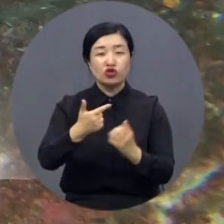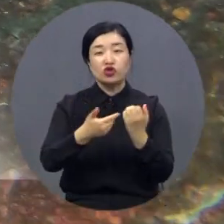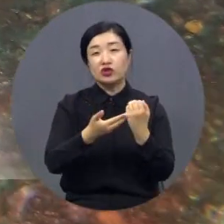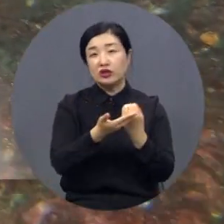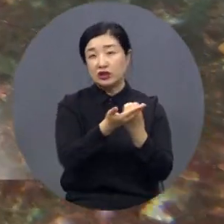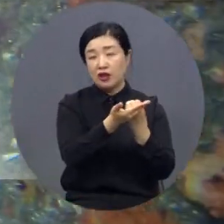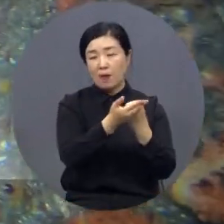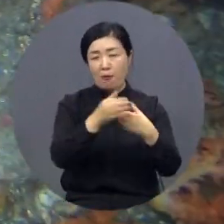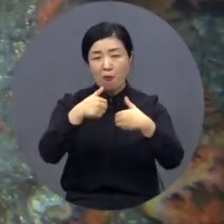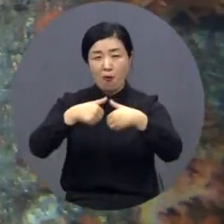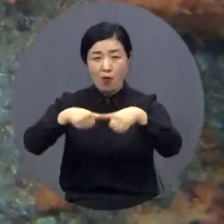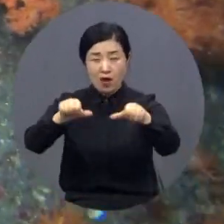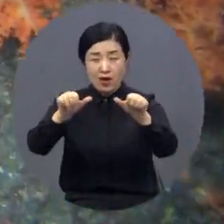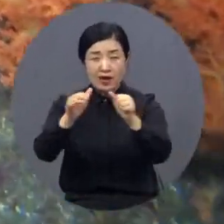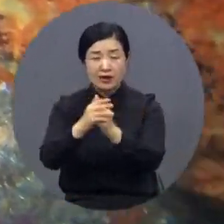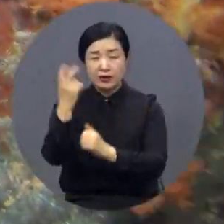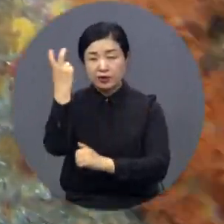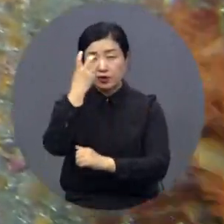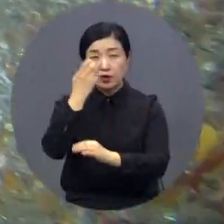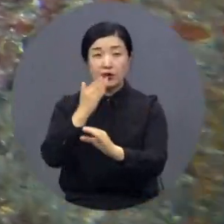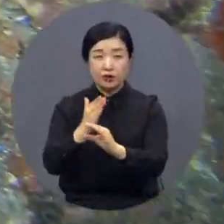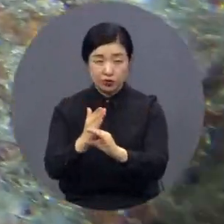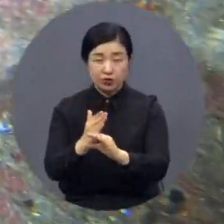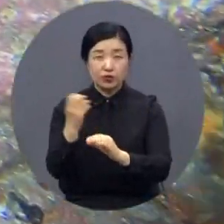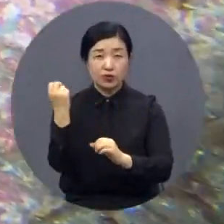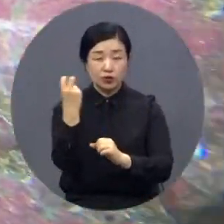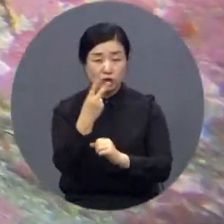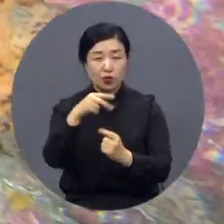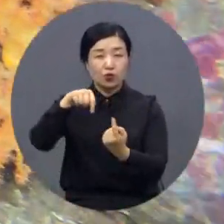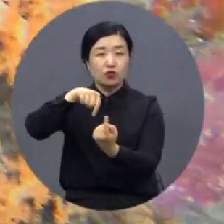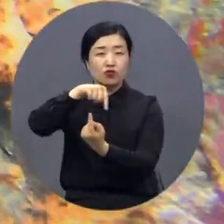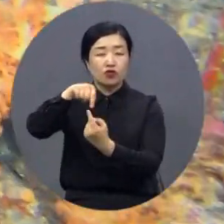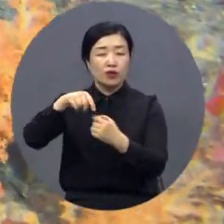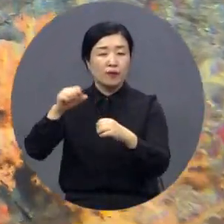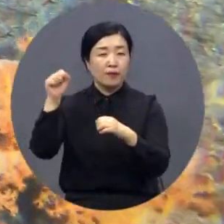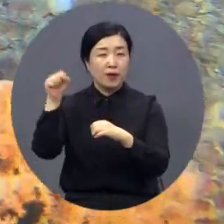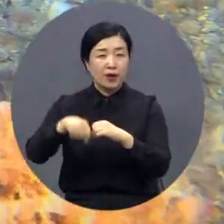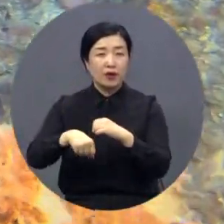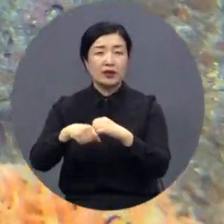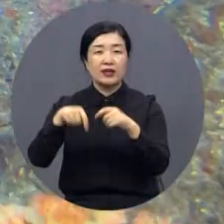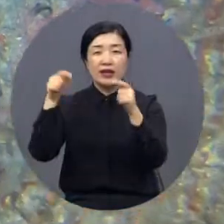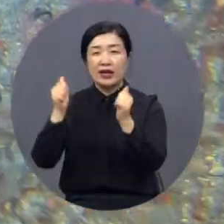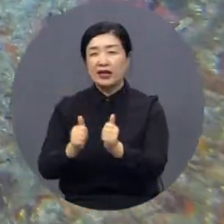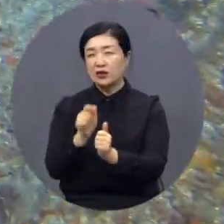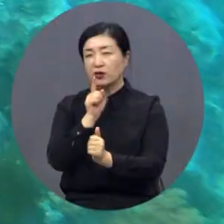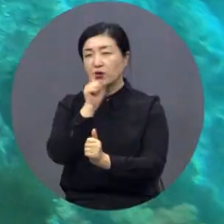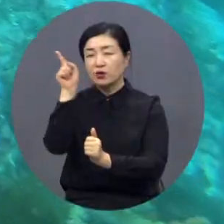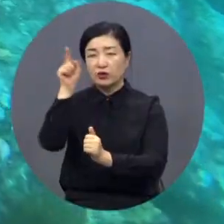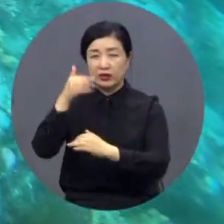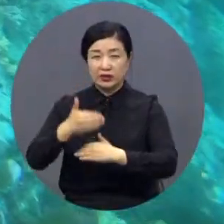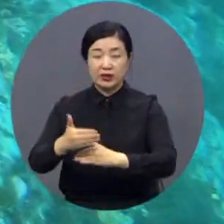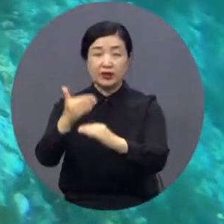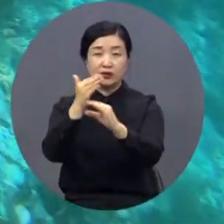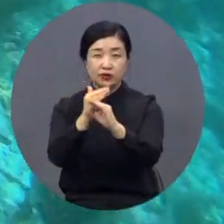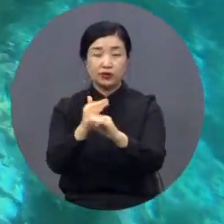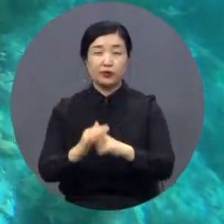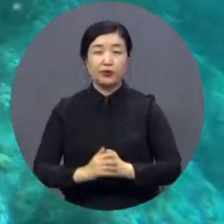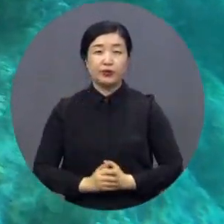군락 훼손 혐의로 경찰 수사를 받고 있고 운항 불어에 대한 행정 소송도 진행 중입니다